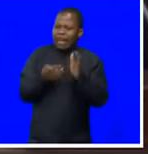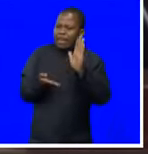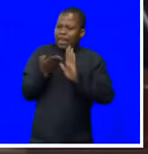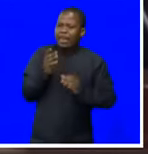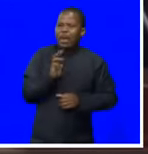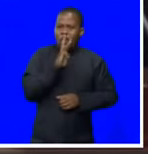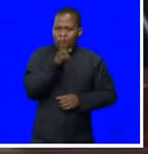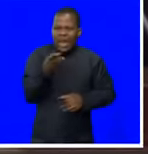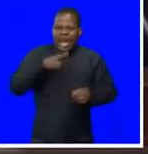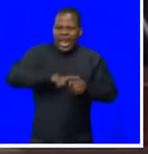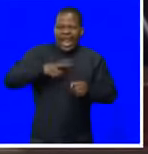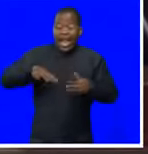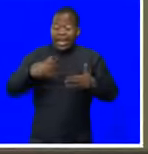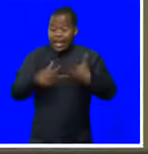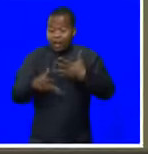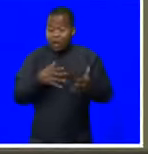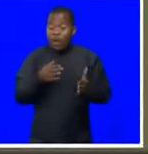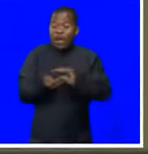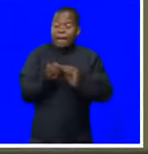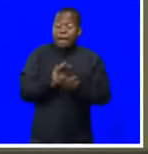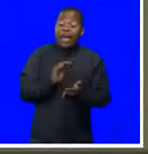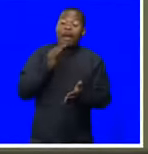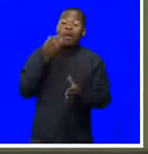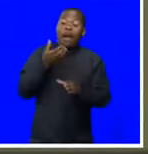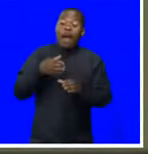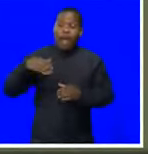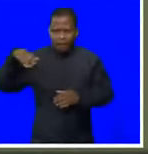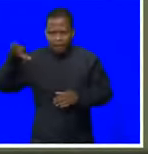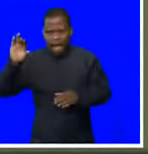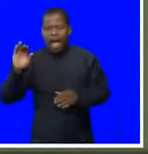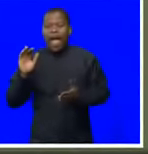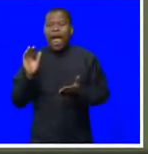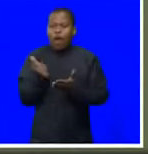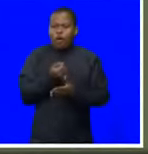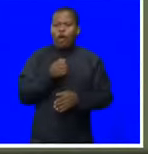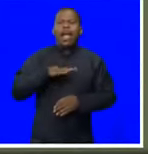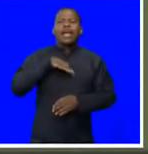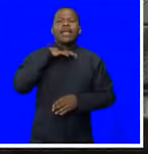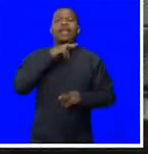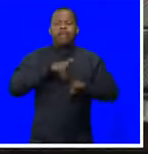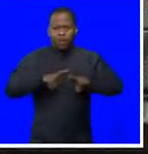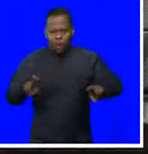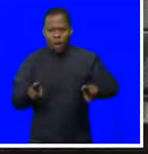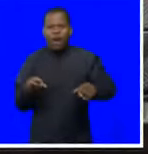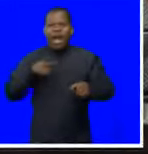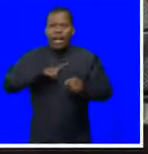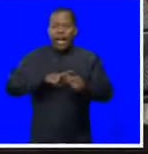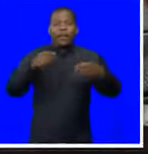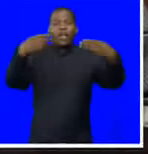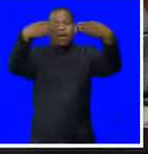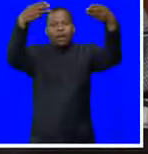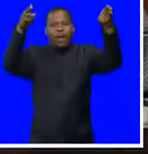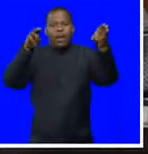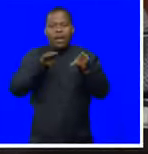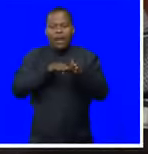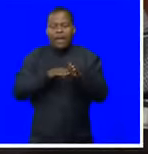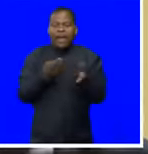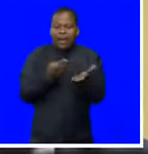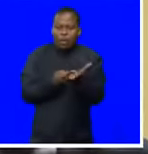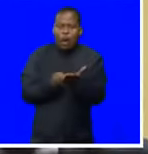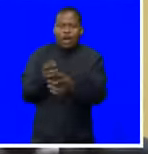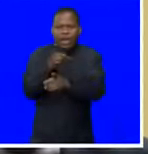timbo letikhicidwe kulamavela amabili. Emalunga endlini abese awudzingitsa lombiko walelitiko lapho athandze khona kwati